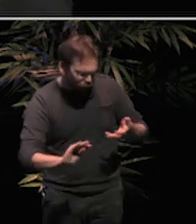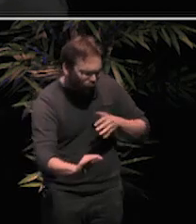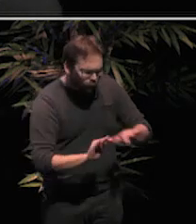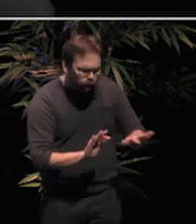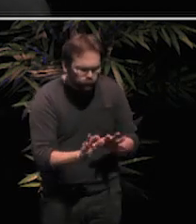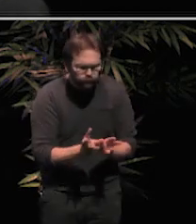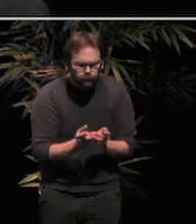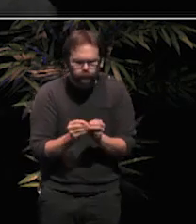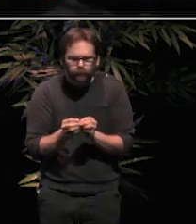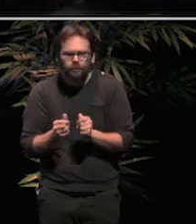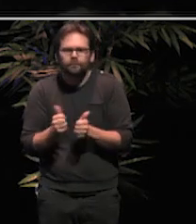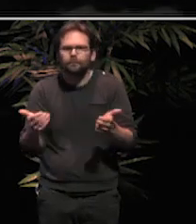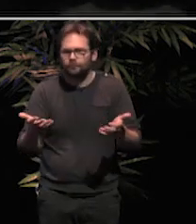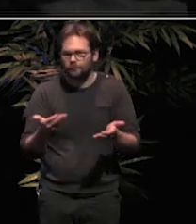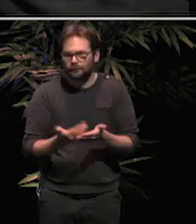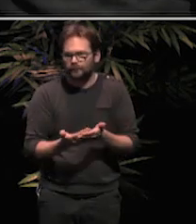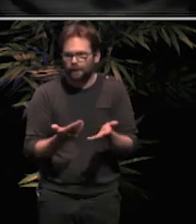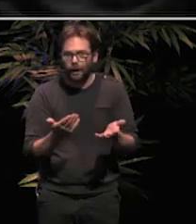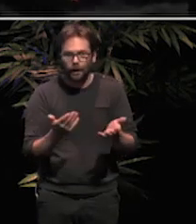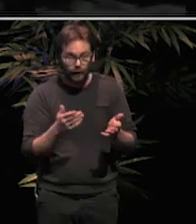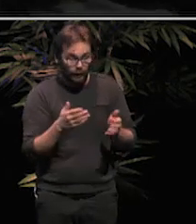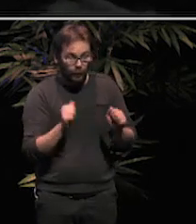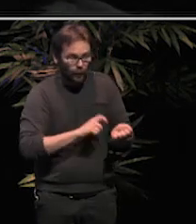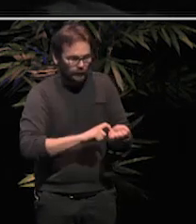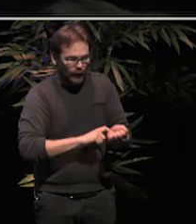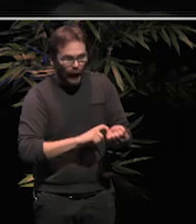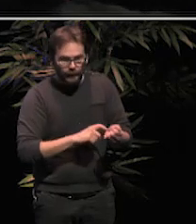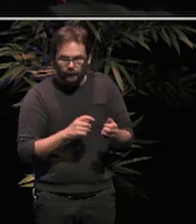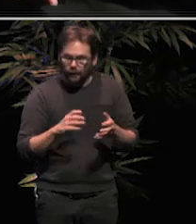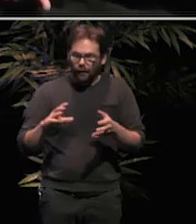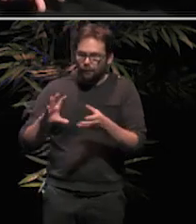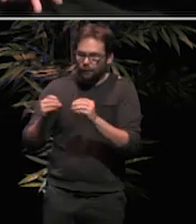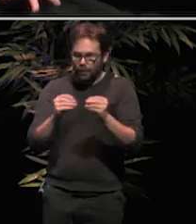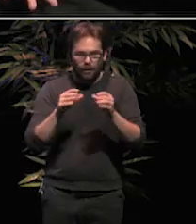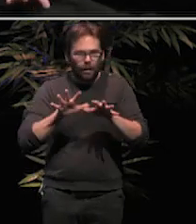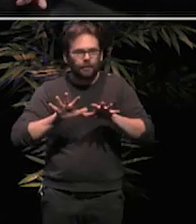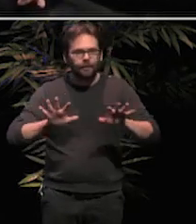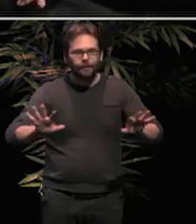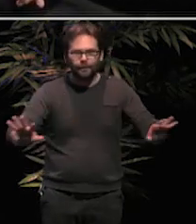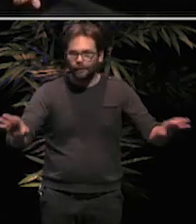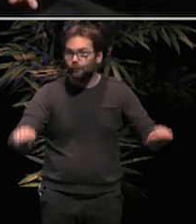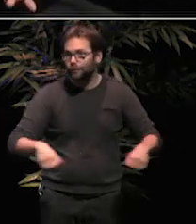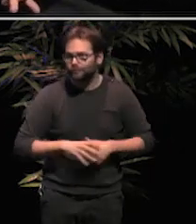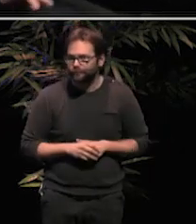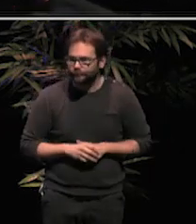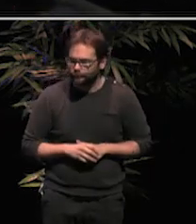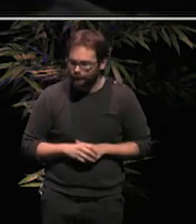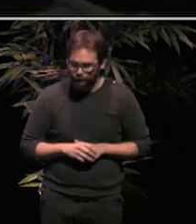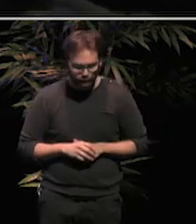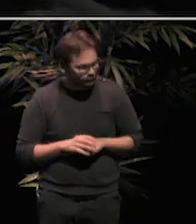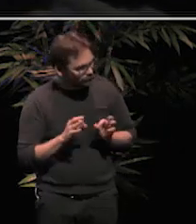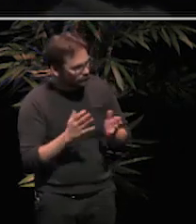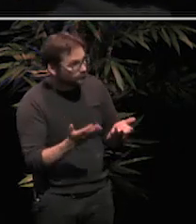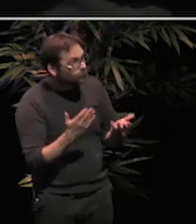et de pouvoir faire un peu abstraction de tous ces parasites, quoi. On va venir à la question